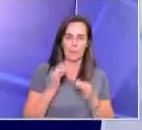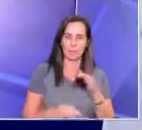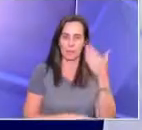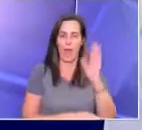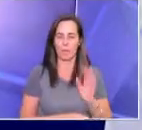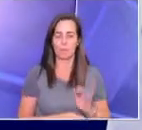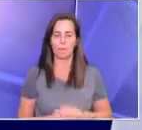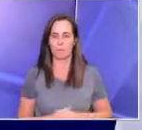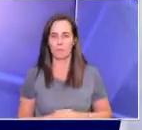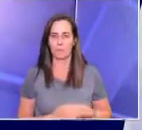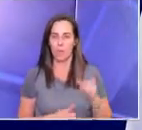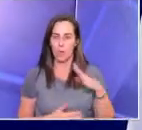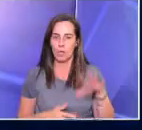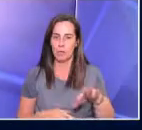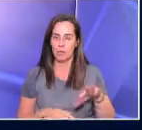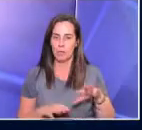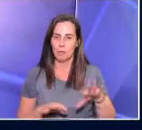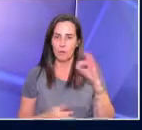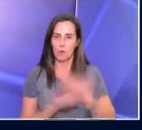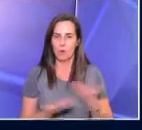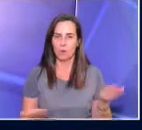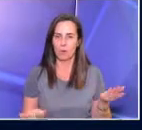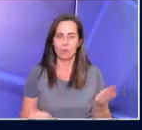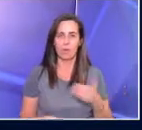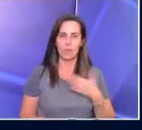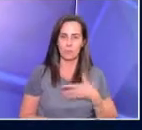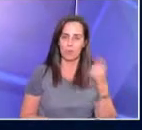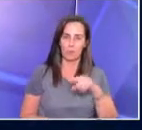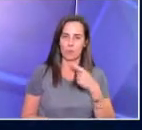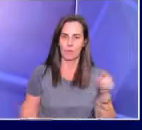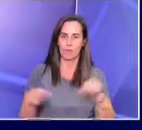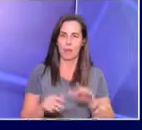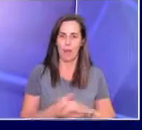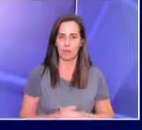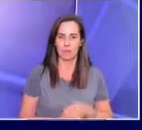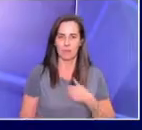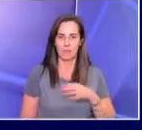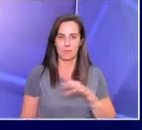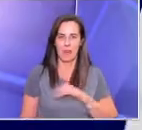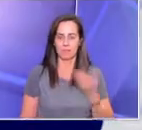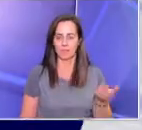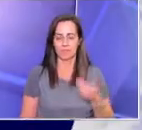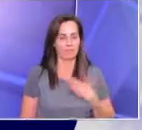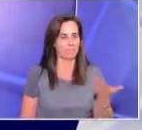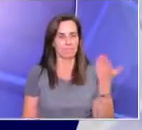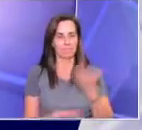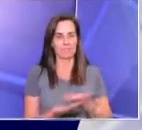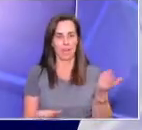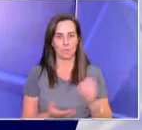פרקליטות המדינה, כמובן. לא הצליח למצוא דין ראייתי, לא העלה אותו לבית משפט. אני אשמח שהוא יגיע לפה ונגיע ביחד. אני מסכים. אנחנו העלינו את